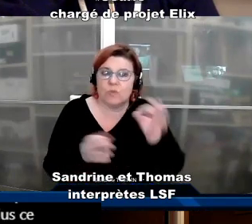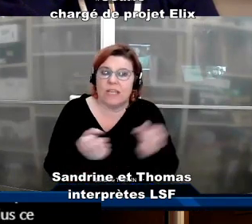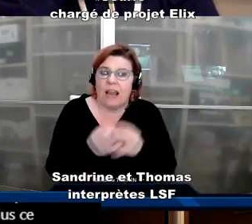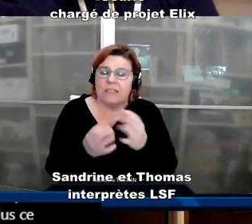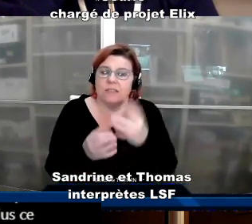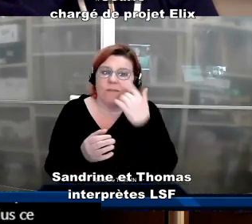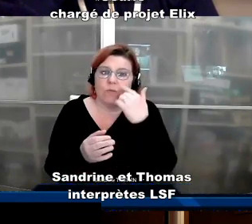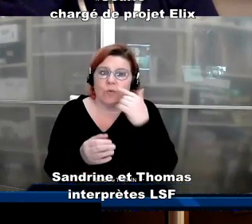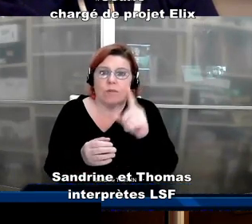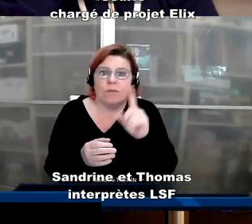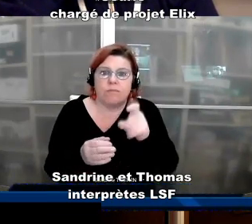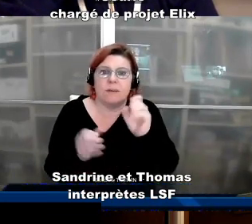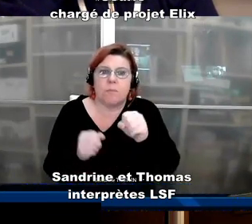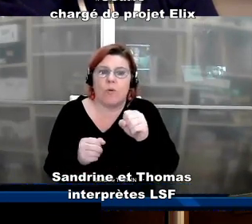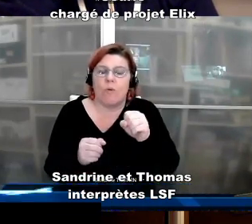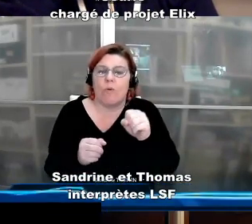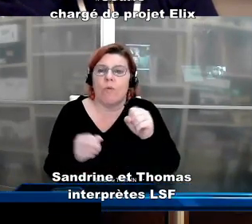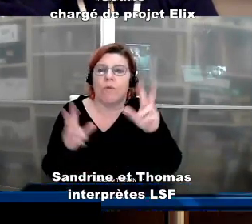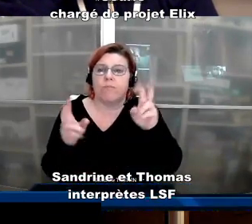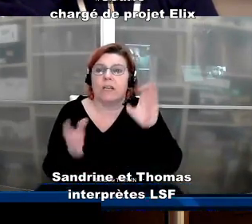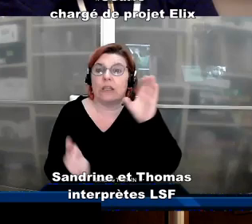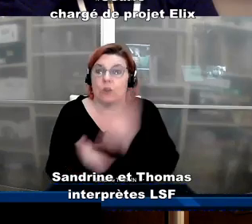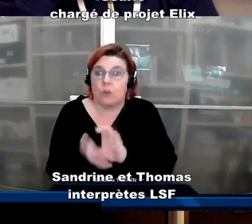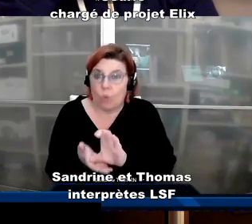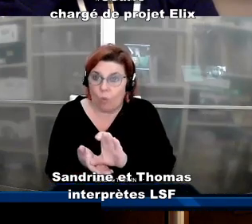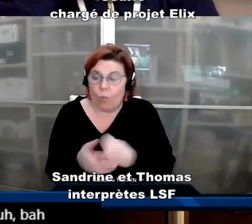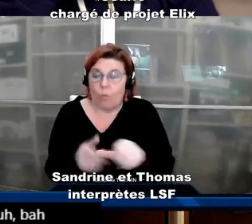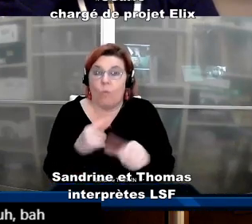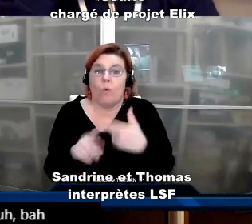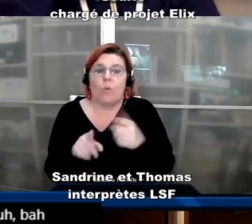Il y a l'onglet faire un don,